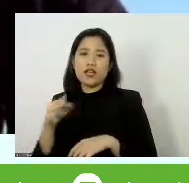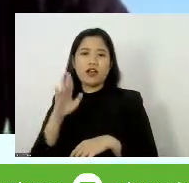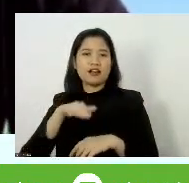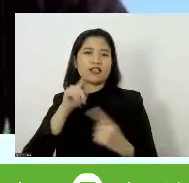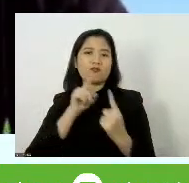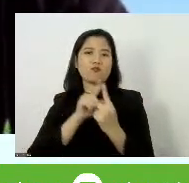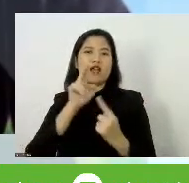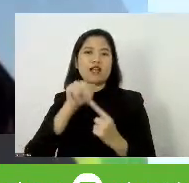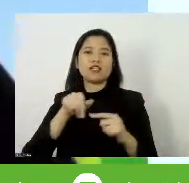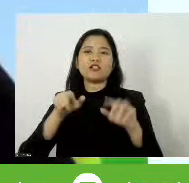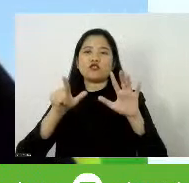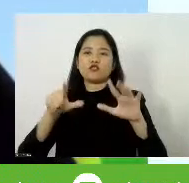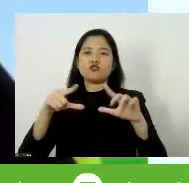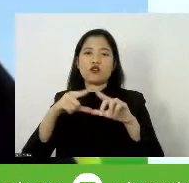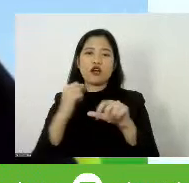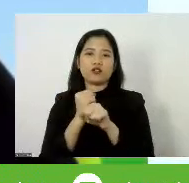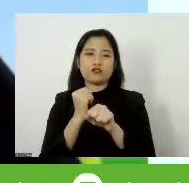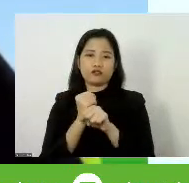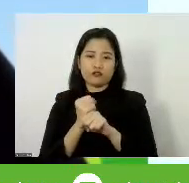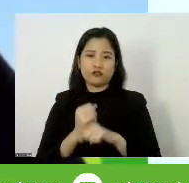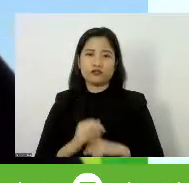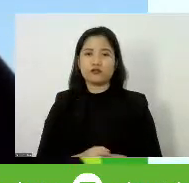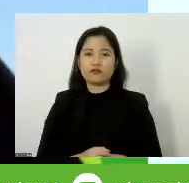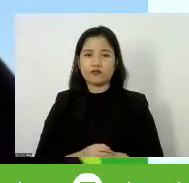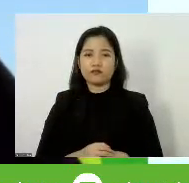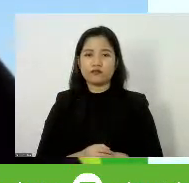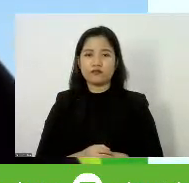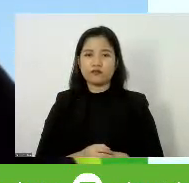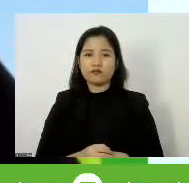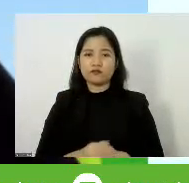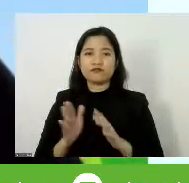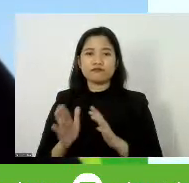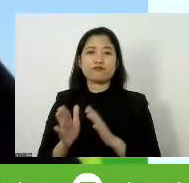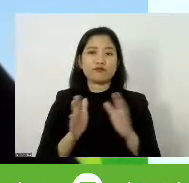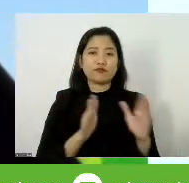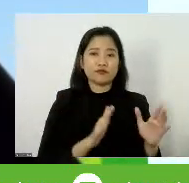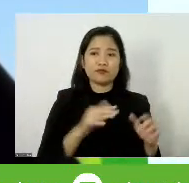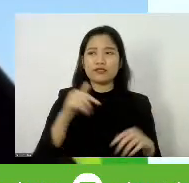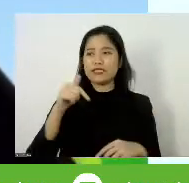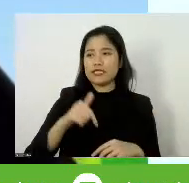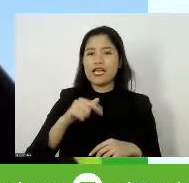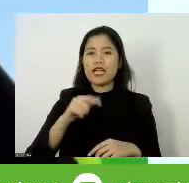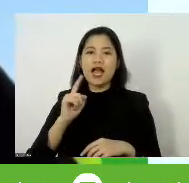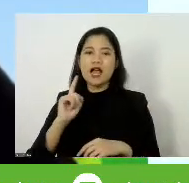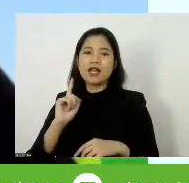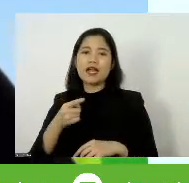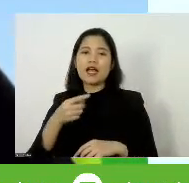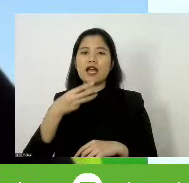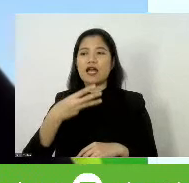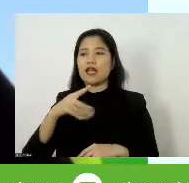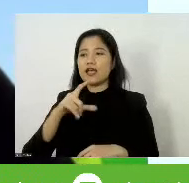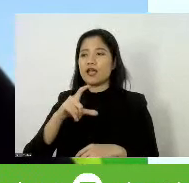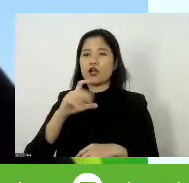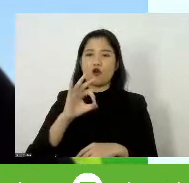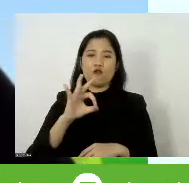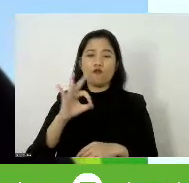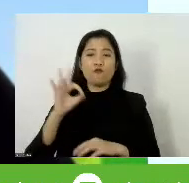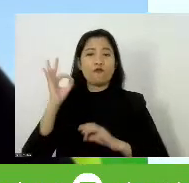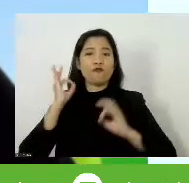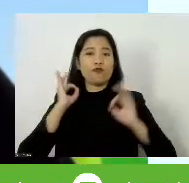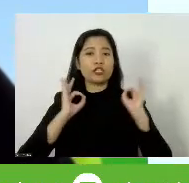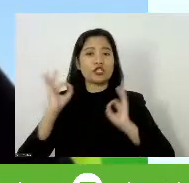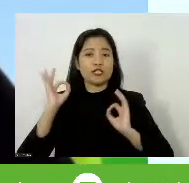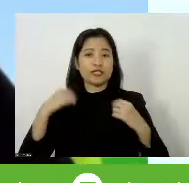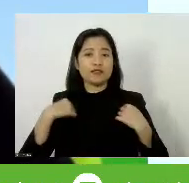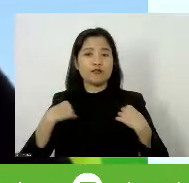Bye sehat-sehat berikutnya kita akan beralih nih ke eco-fashion untuk